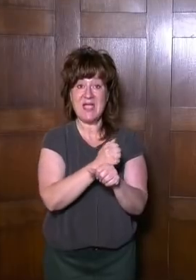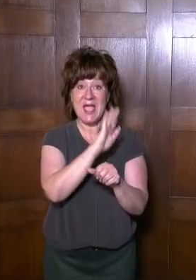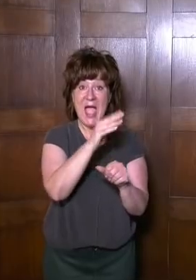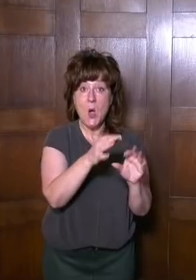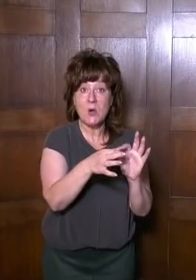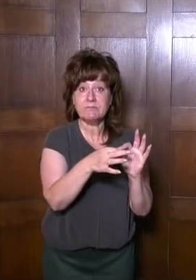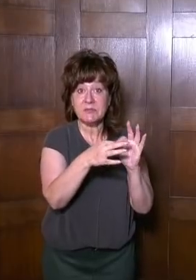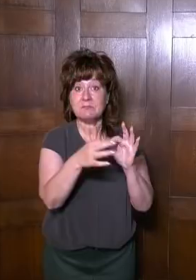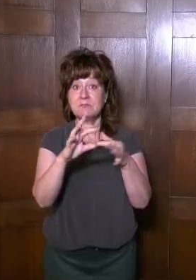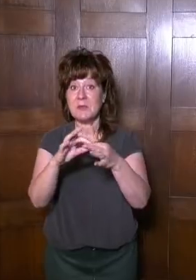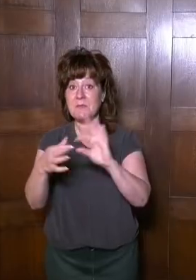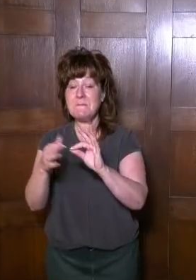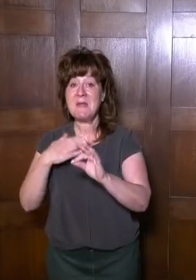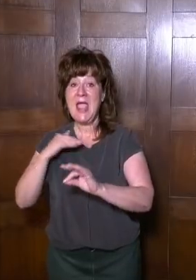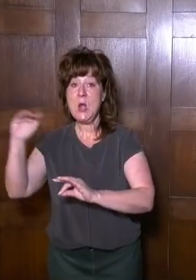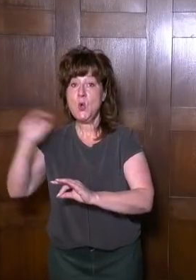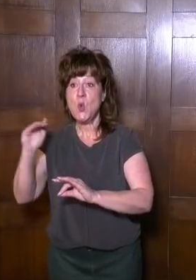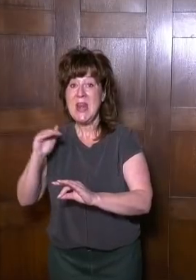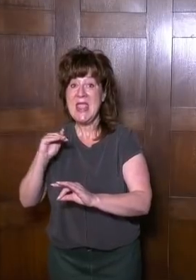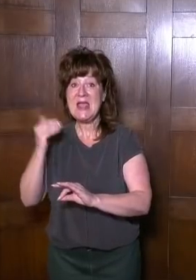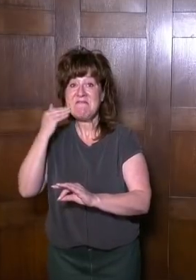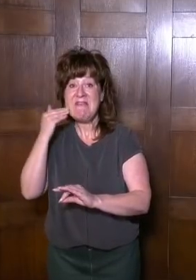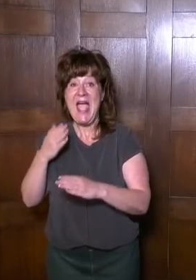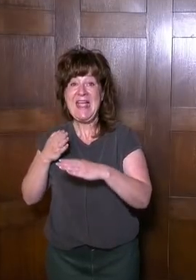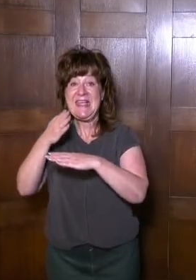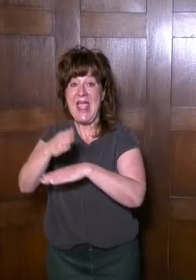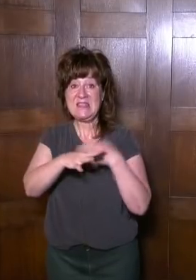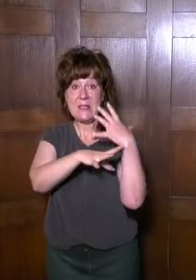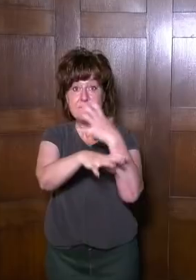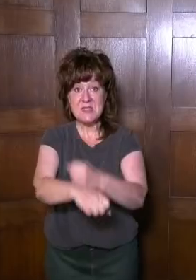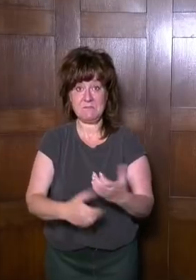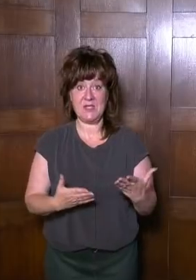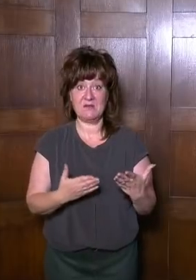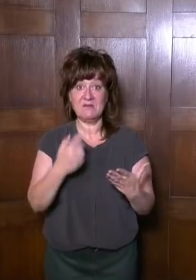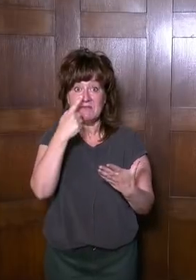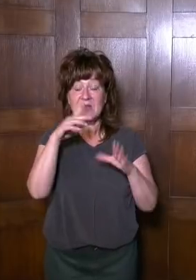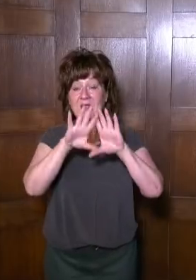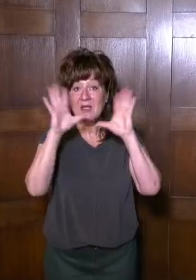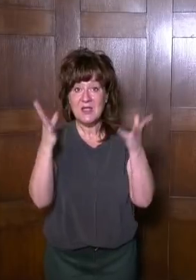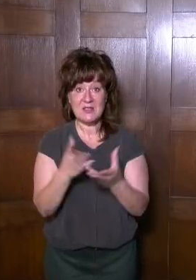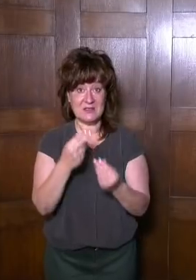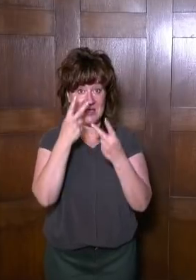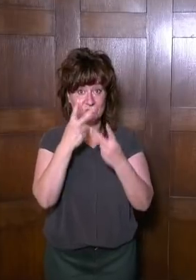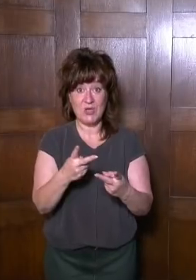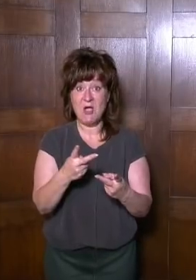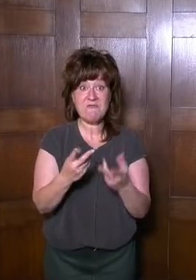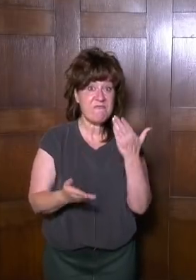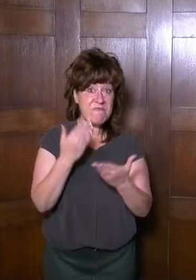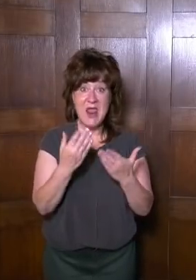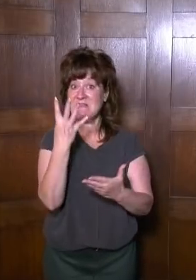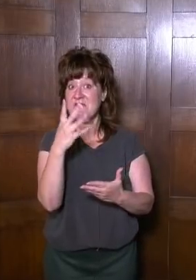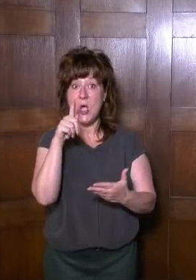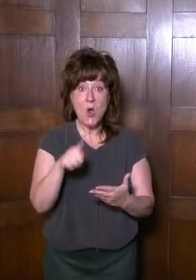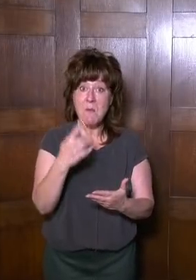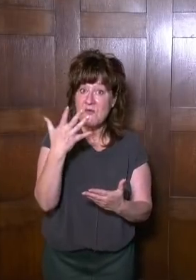meine Kollegen, die hier drüben sitzen, die uns die Gäste ins Haus bringen. Und wenn man das eben kompakt sieht, dann reden wir hier schon vielleicht fast über